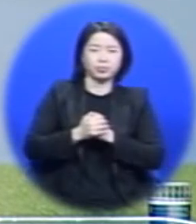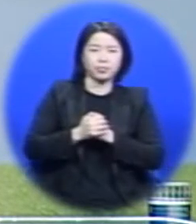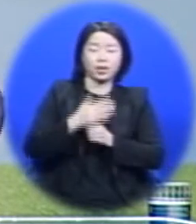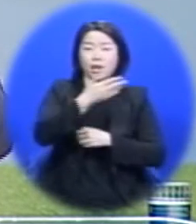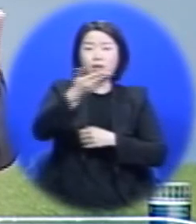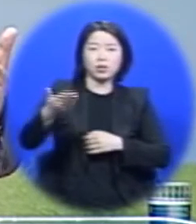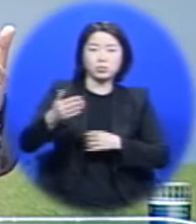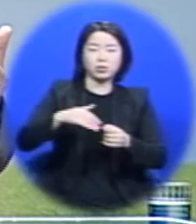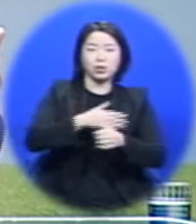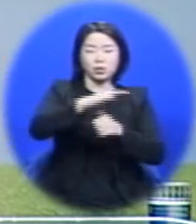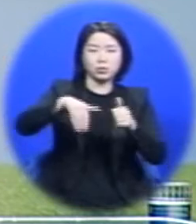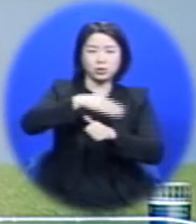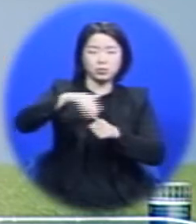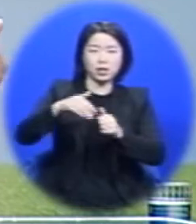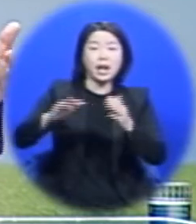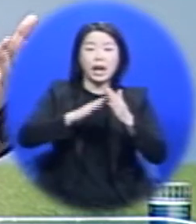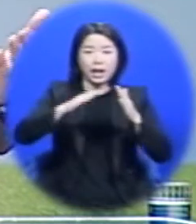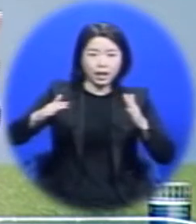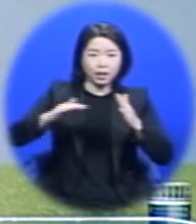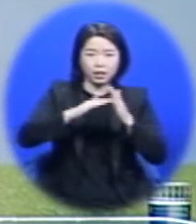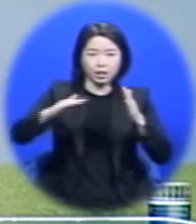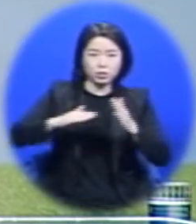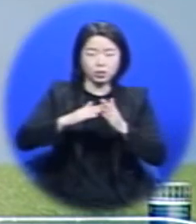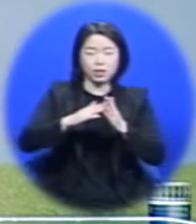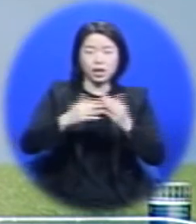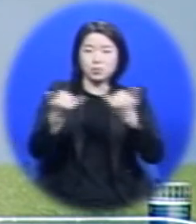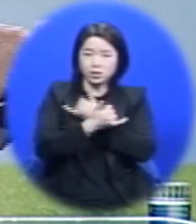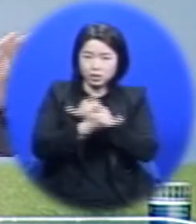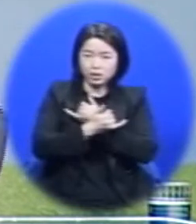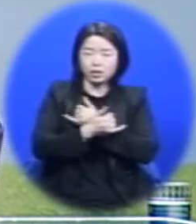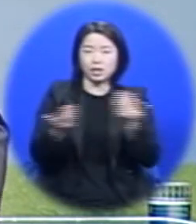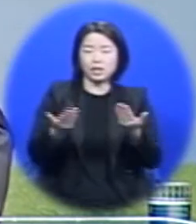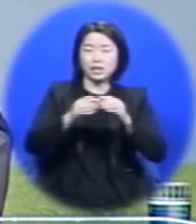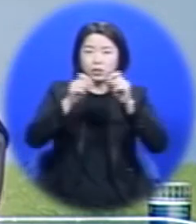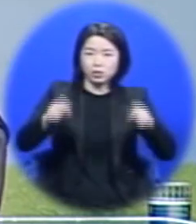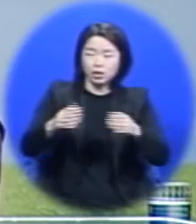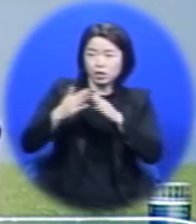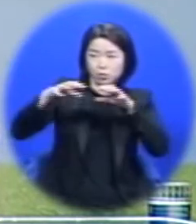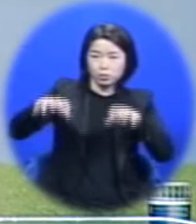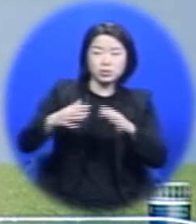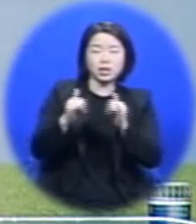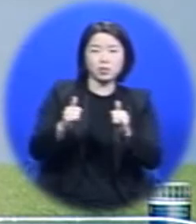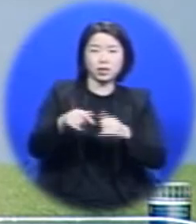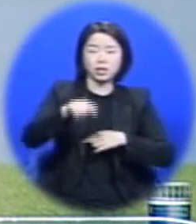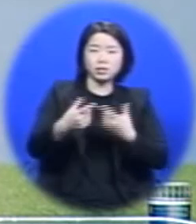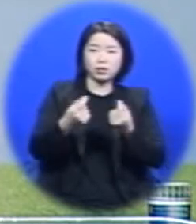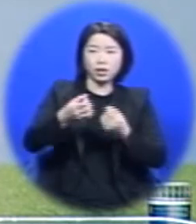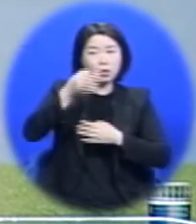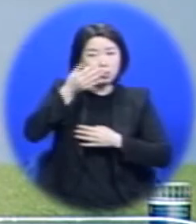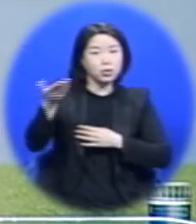여러분들도 여러분 주변에 가족이나 또는 친척이나 직장 동료나 이웃 사람들에게 그렇게